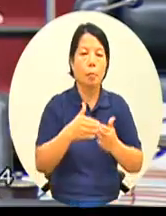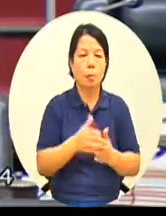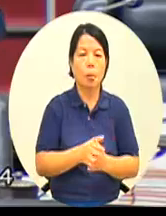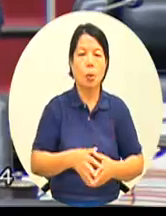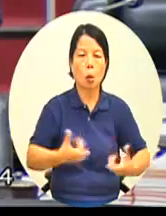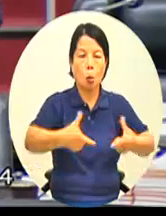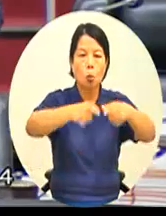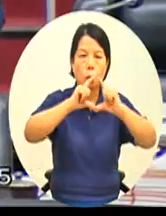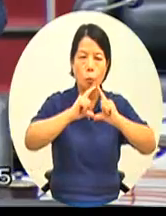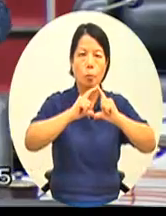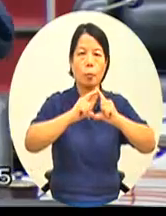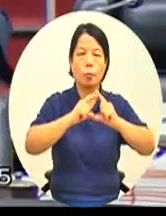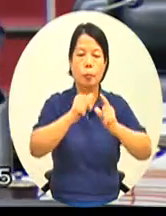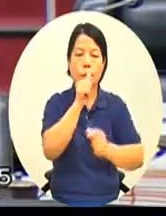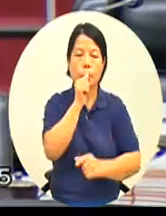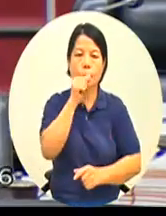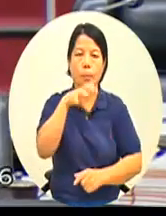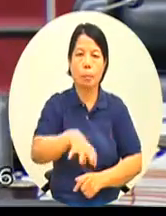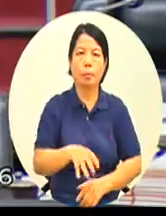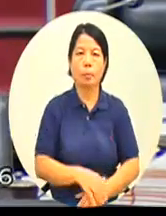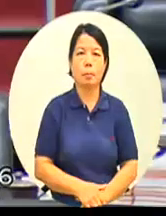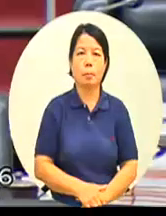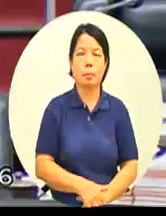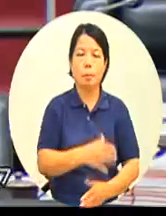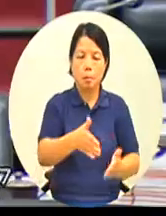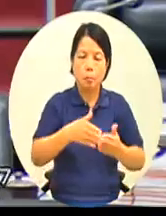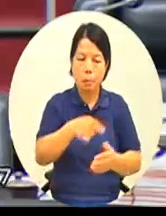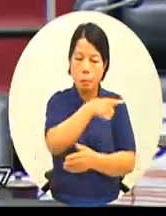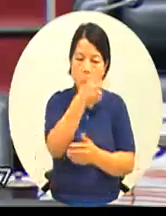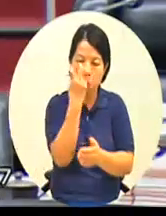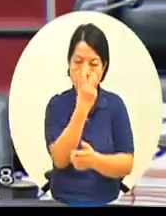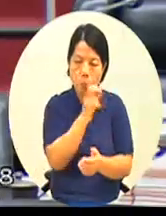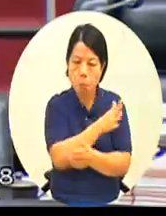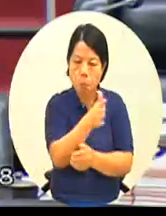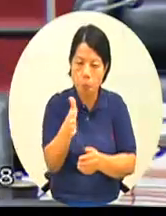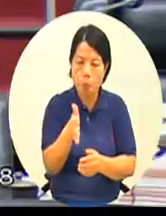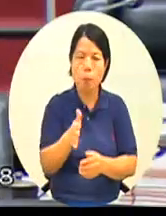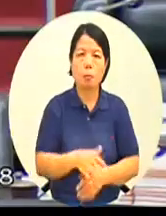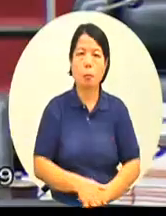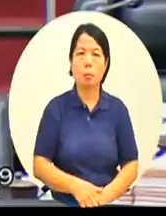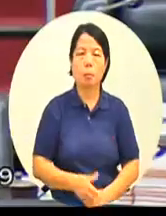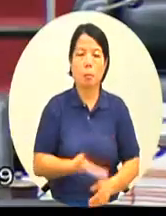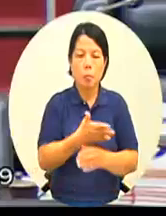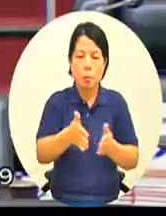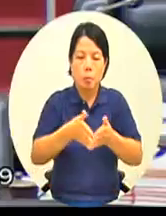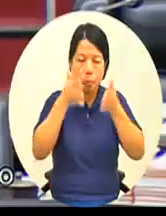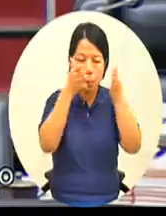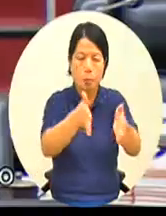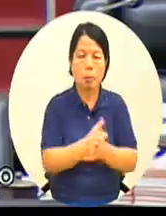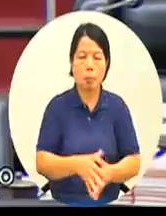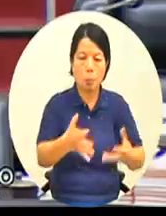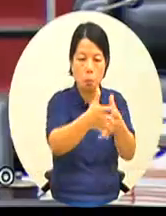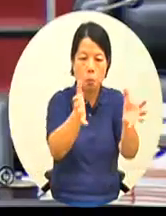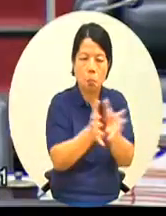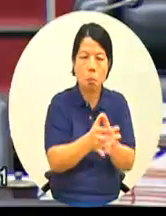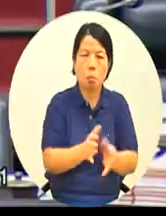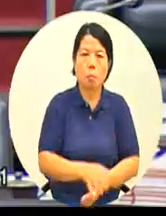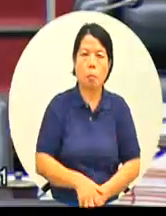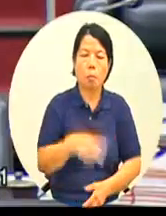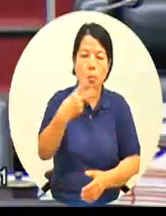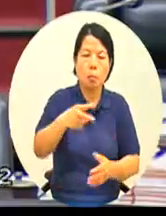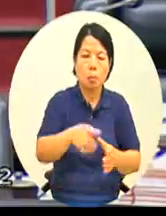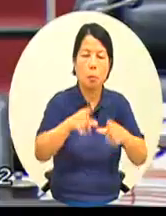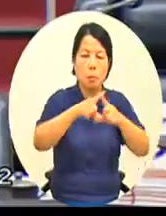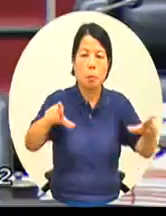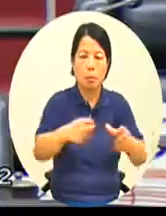的，所以我要你们去做这个调查，是让你们也可以去针对一些族群，再去做更大